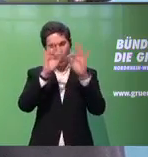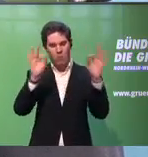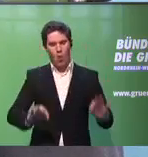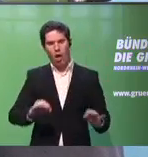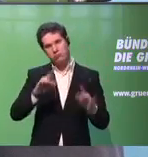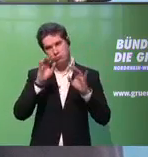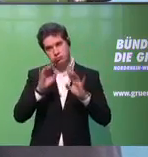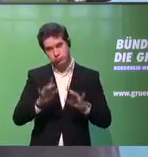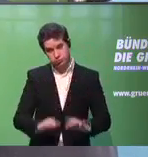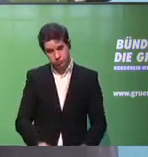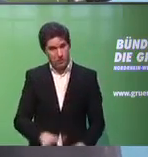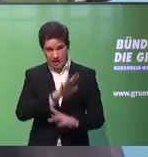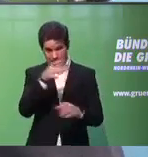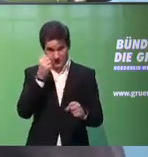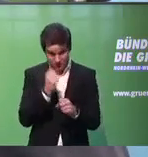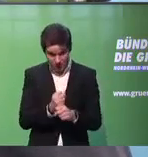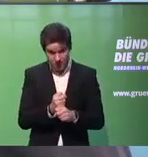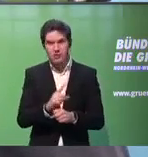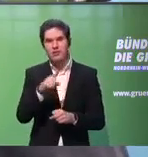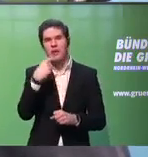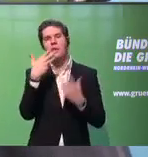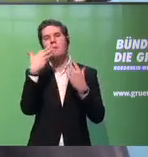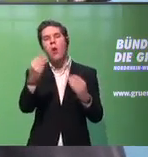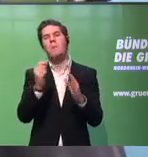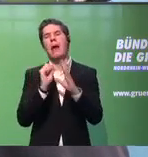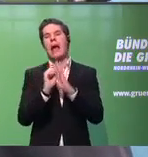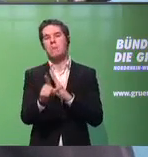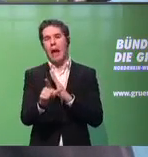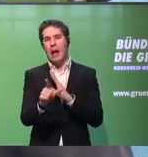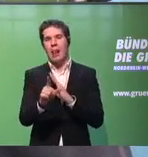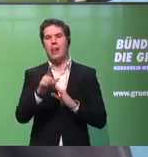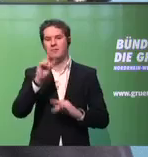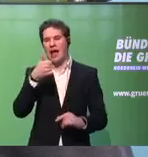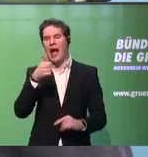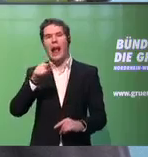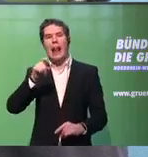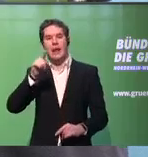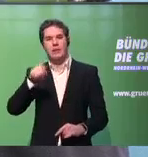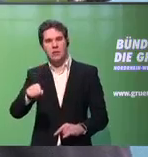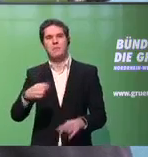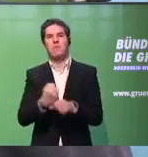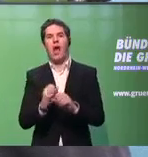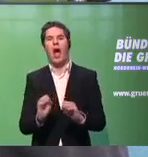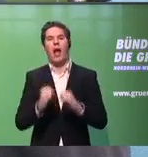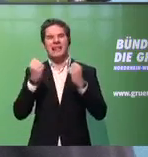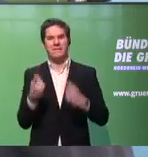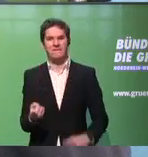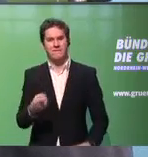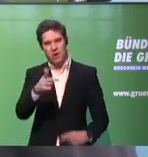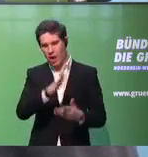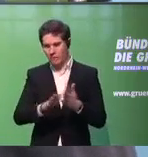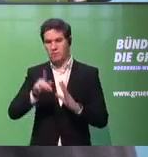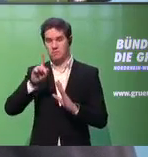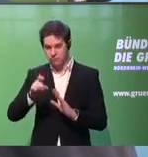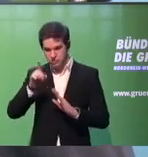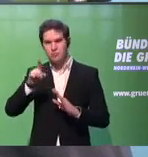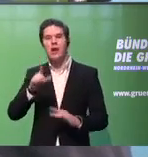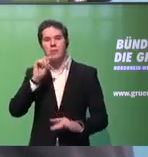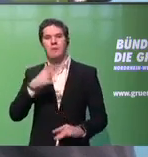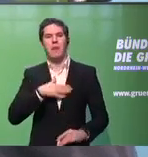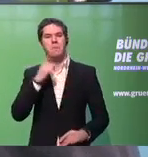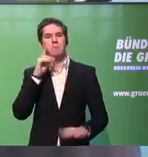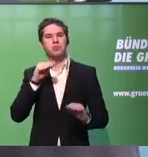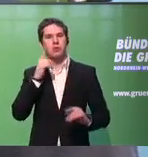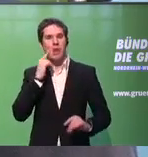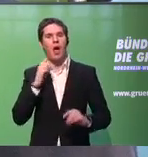Formular ausgefüllt habt, dann bekommt ihr per E-Mail einen Link zur Aktivierung. Das heißt, ihr geht dann auf diesen Link, aktiviert euren Account und bekommt